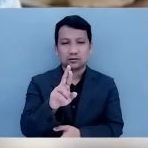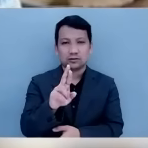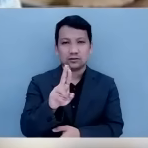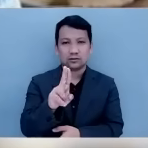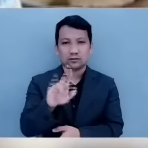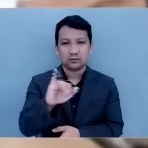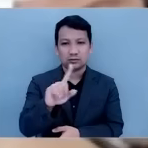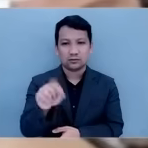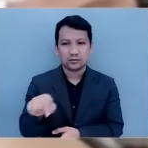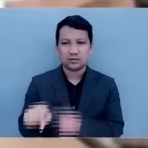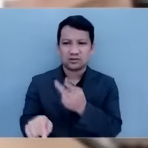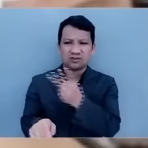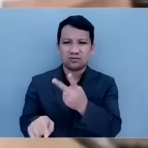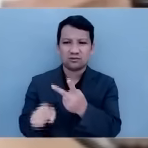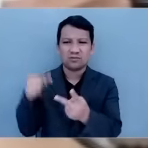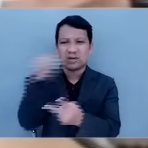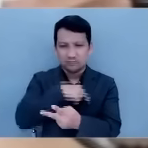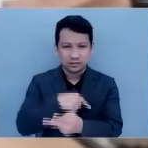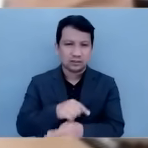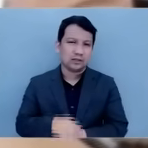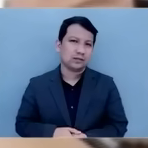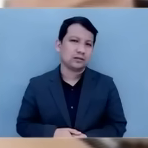ng pagkasinungaling. Sana